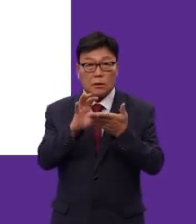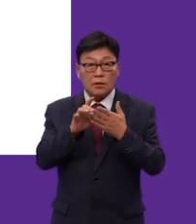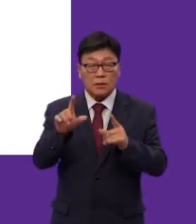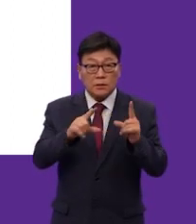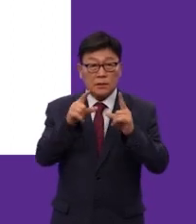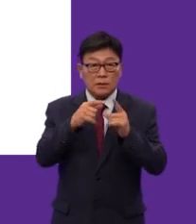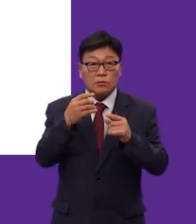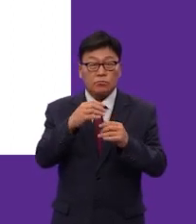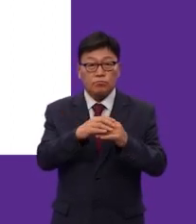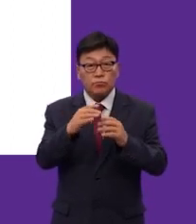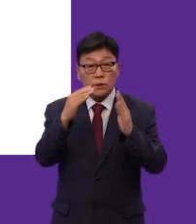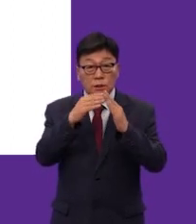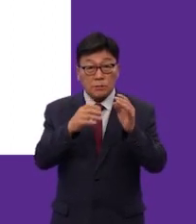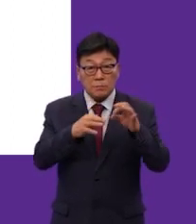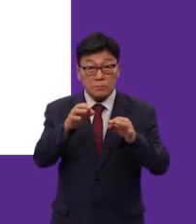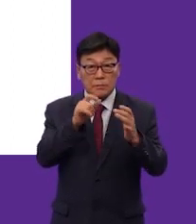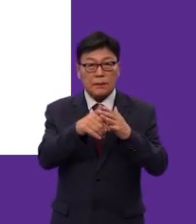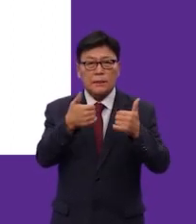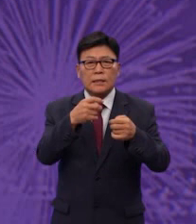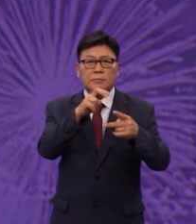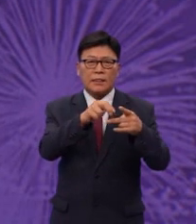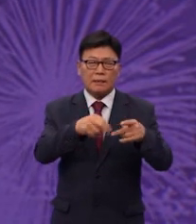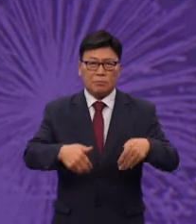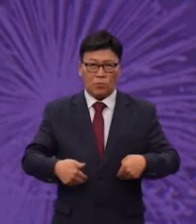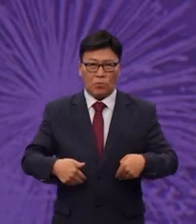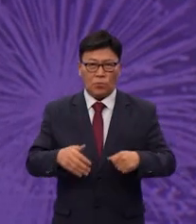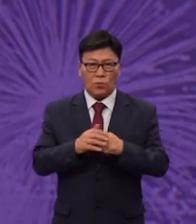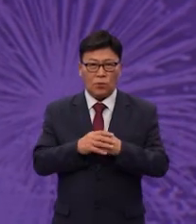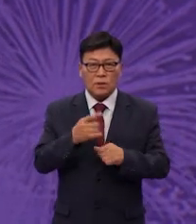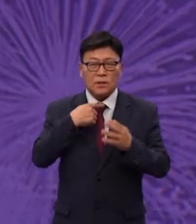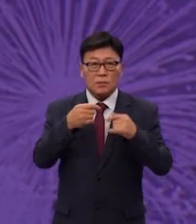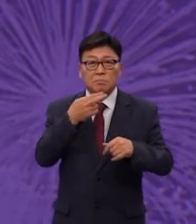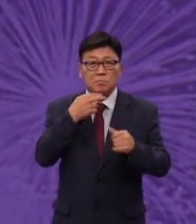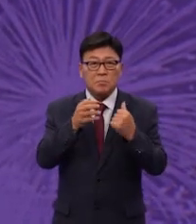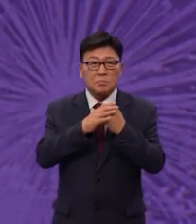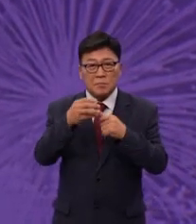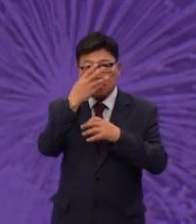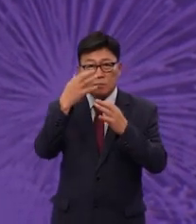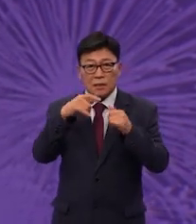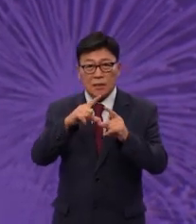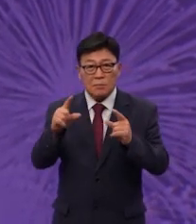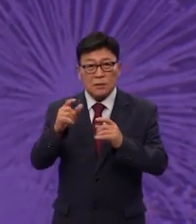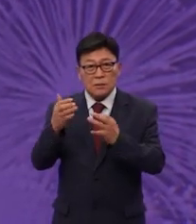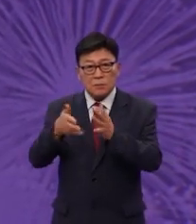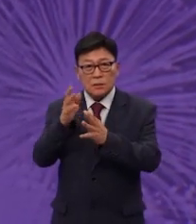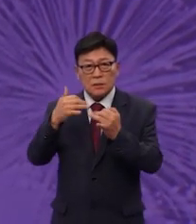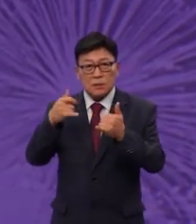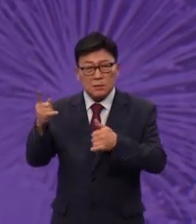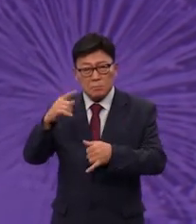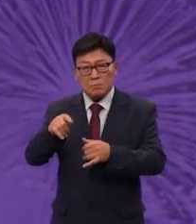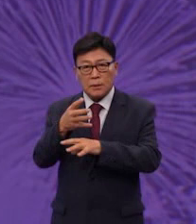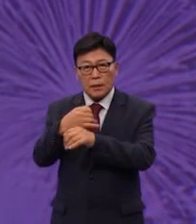주거용 부동산 임대차 상담센터가 필요합니다. 경험의 부재로 인한 청년 및 일반 시민의 수많은 계약